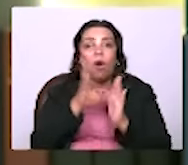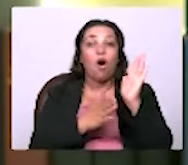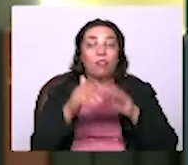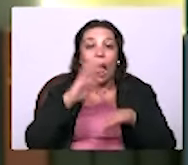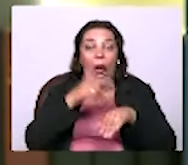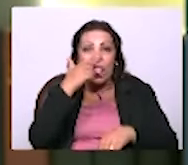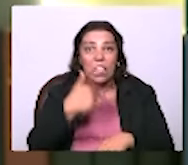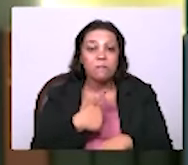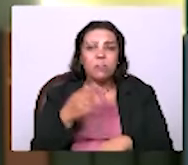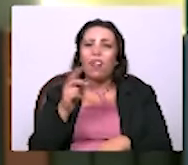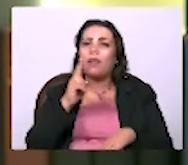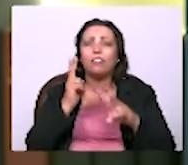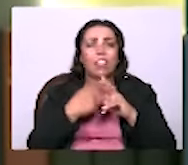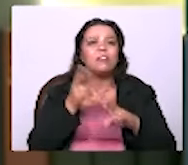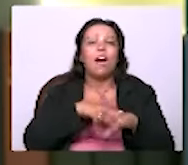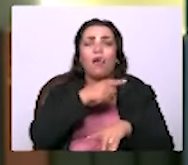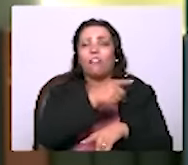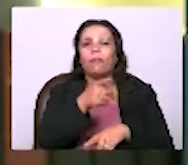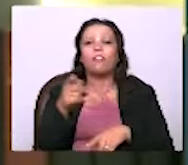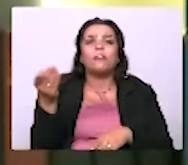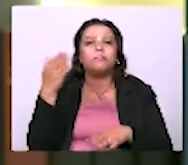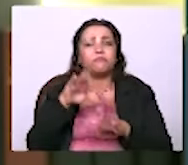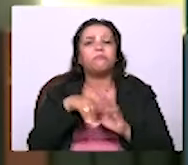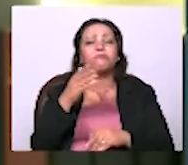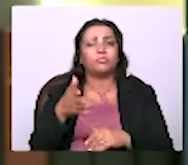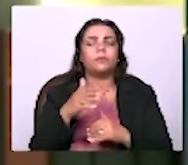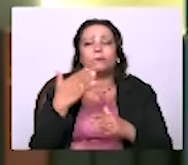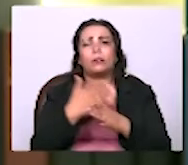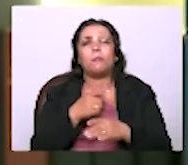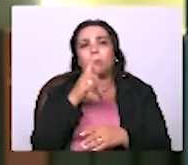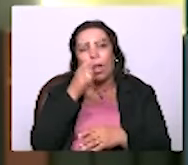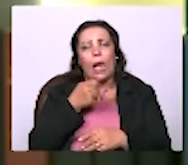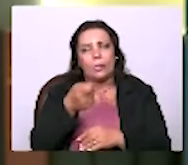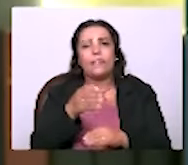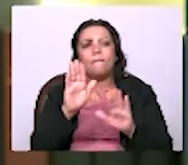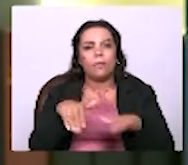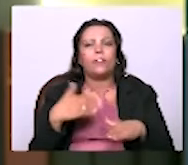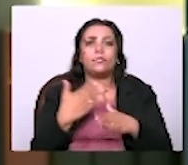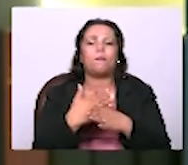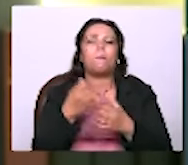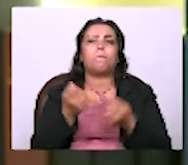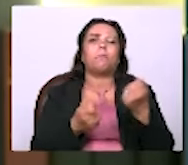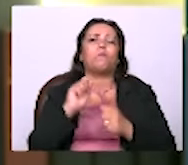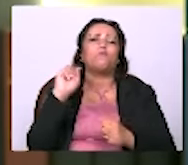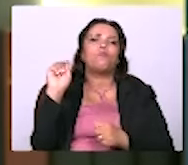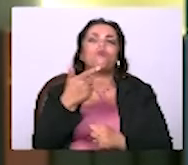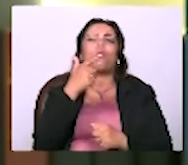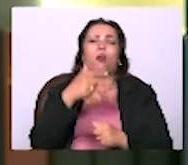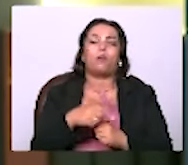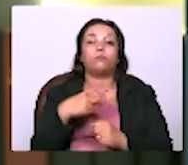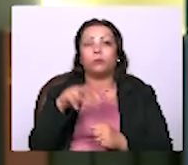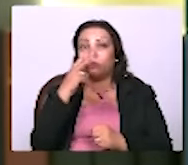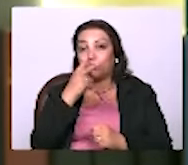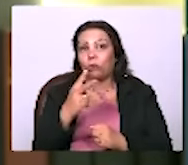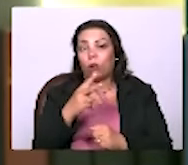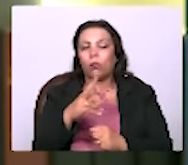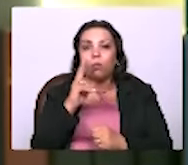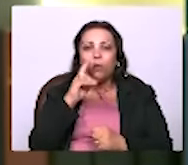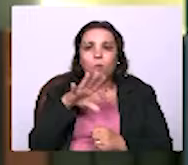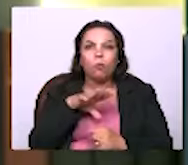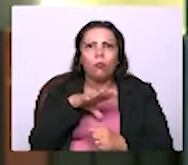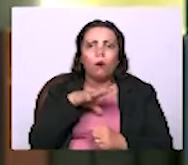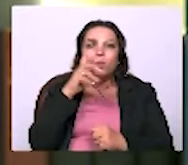ده بياذي نفسه وبذي الاخرين ايضا في في المشهد المرعب